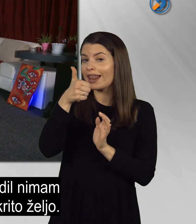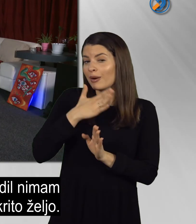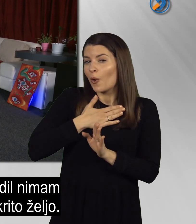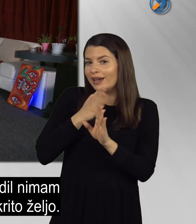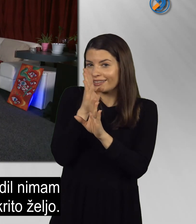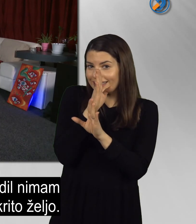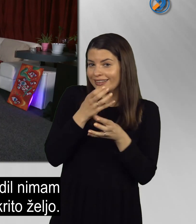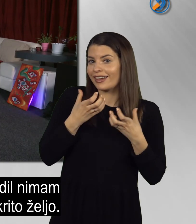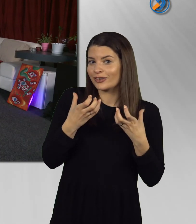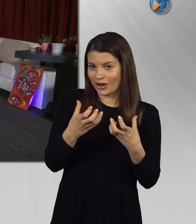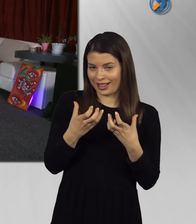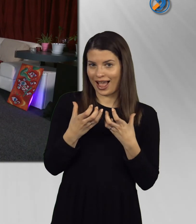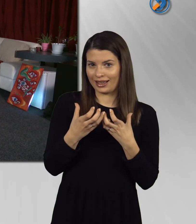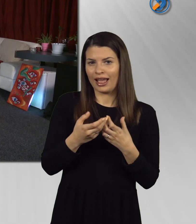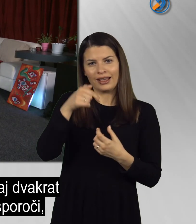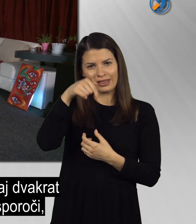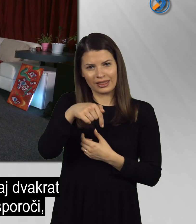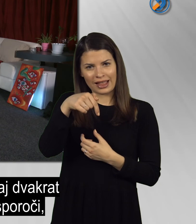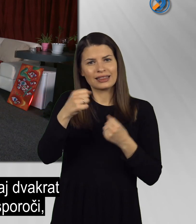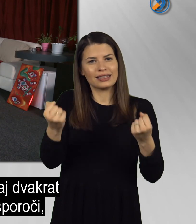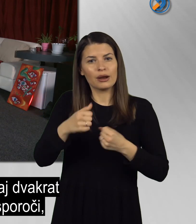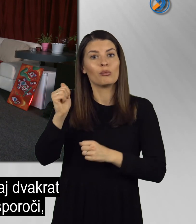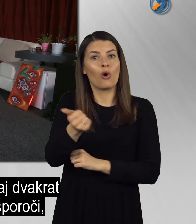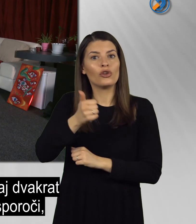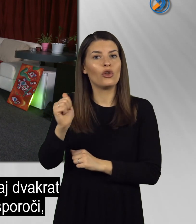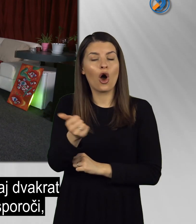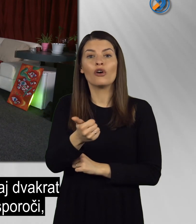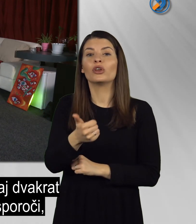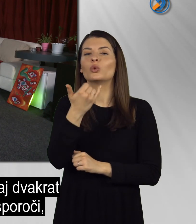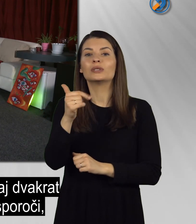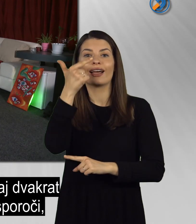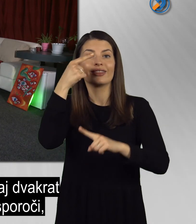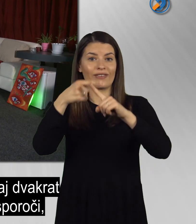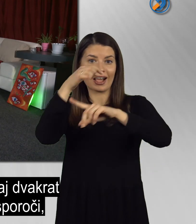eno skrito željo. Naredi ta trening vsaj 2-krat